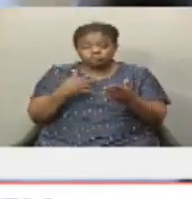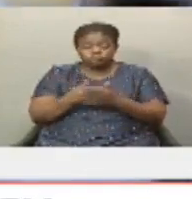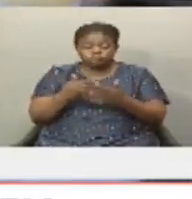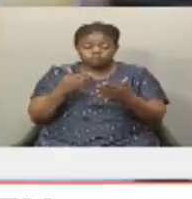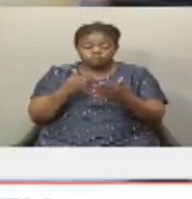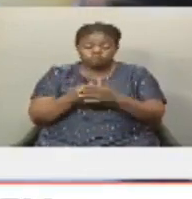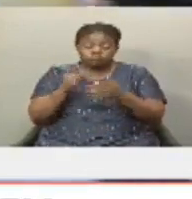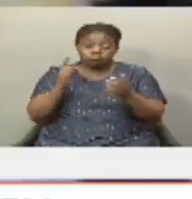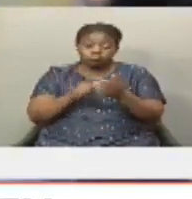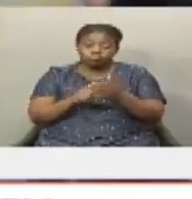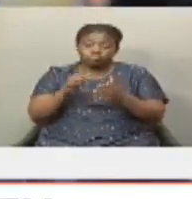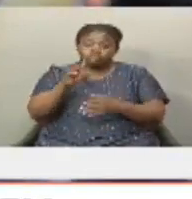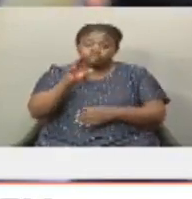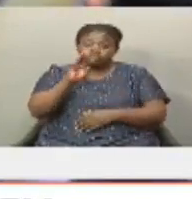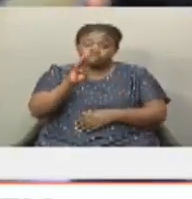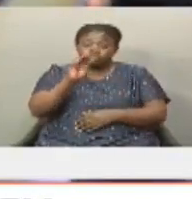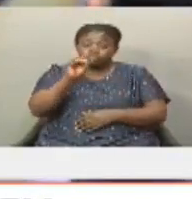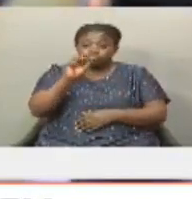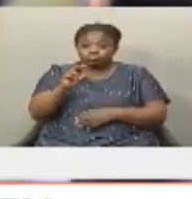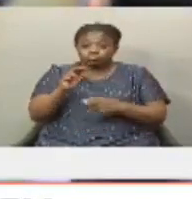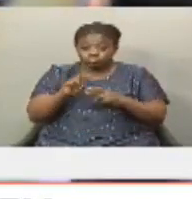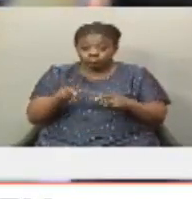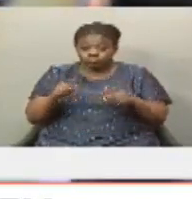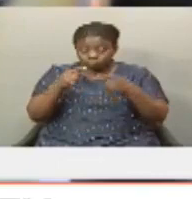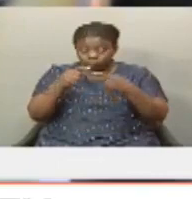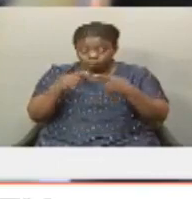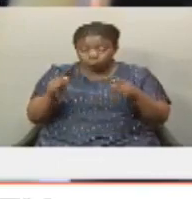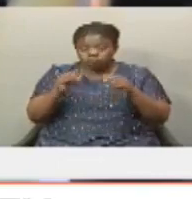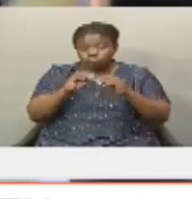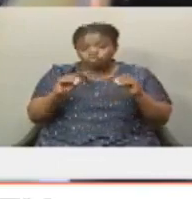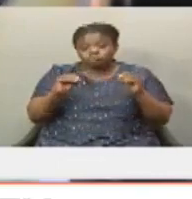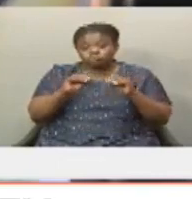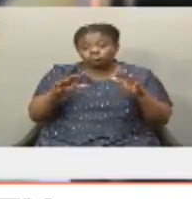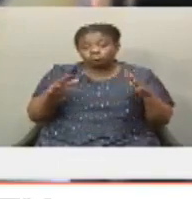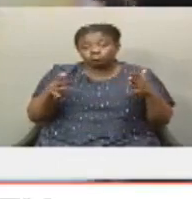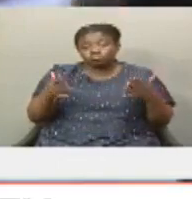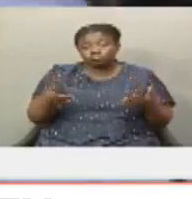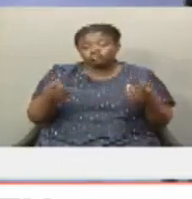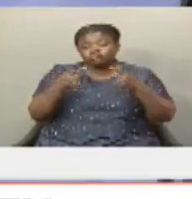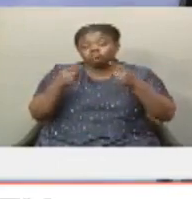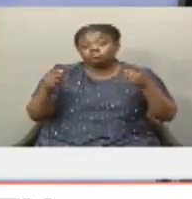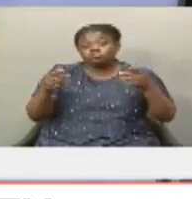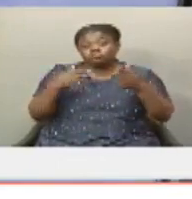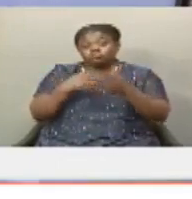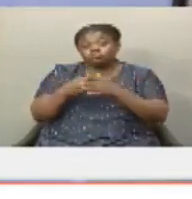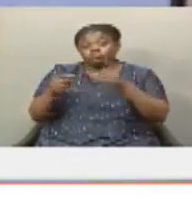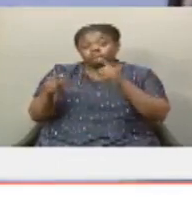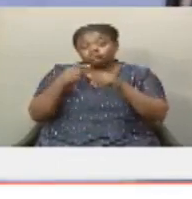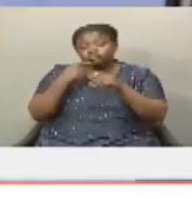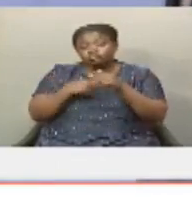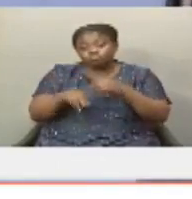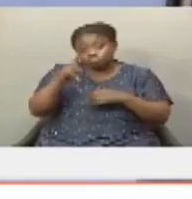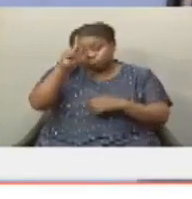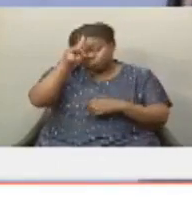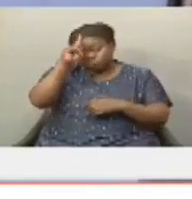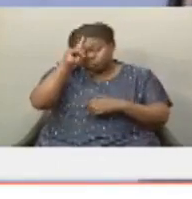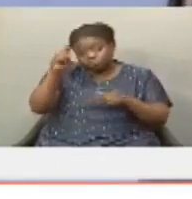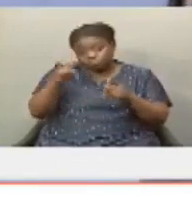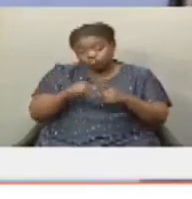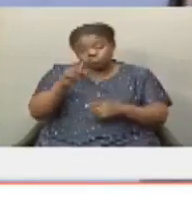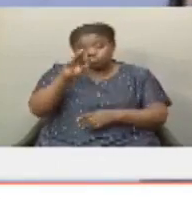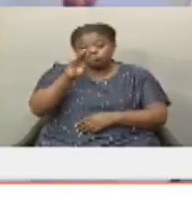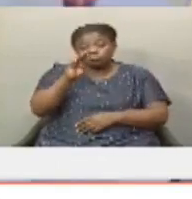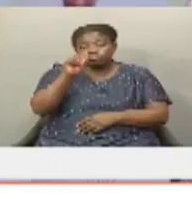by Research tuddamu ne tukuyigiriza n'otandikawo ekkolero, nawe ne bakwogerako ku kyalo nti